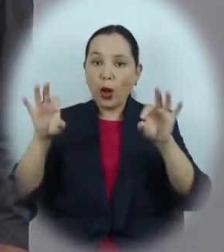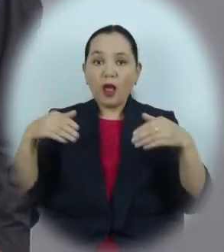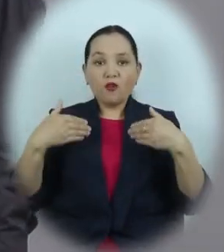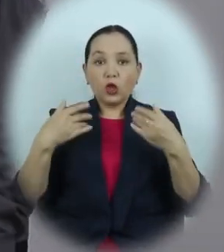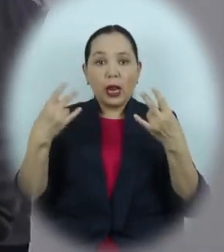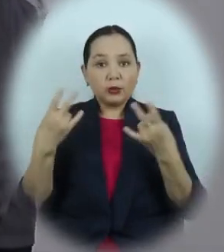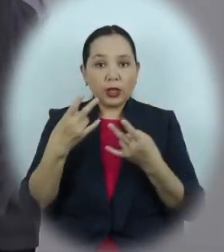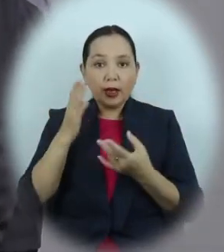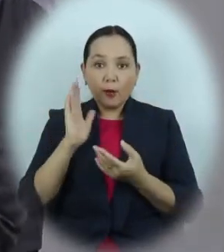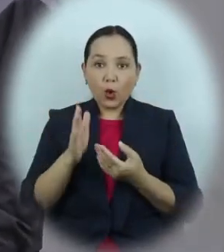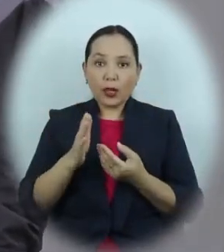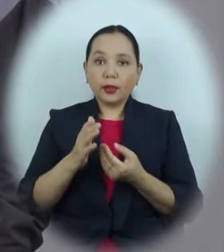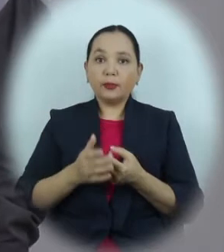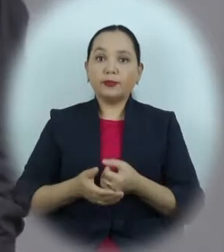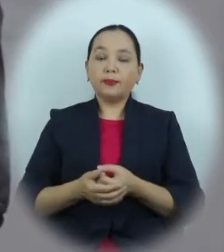kerak bo'ladi.